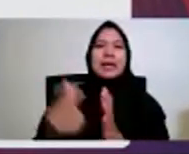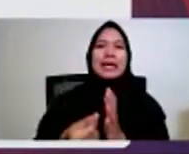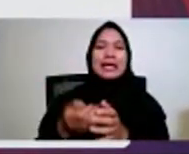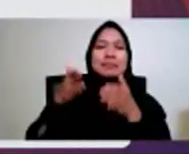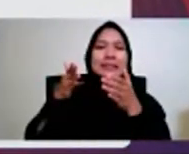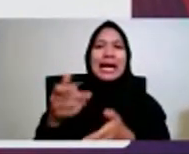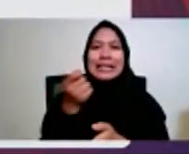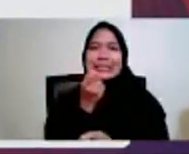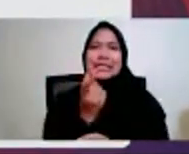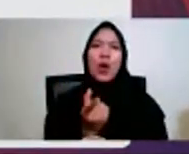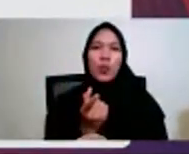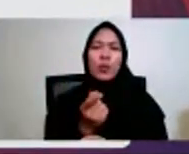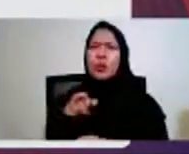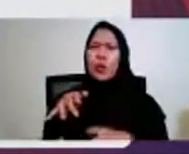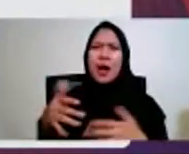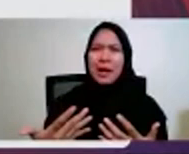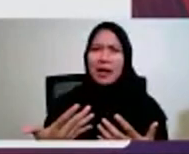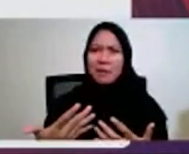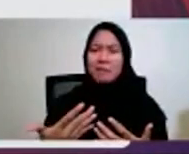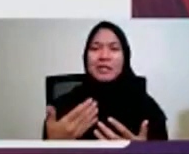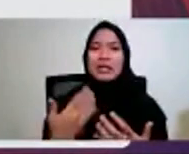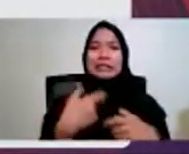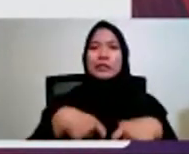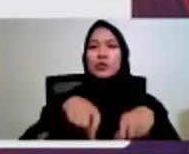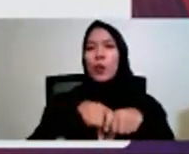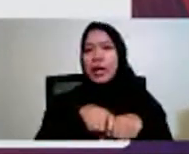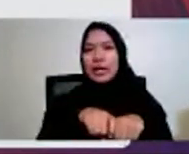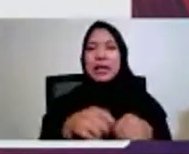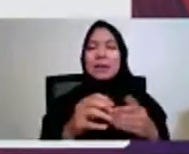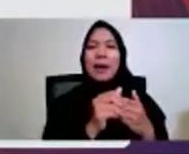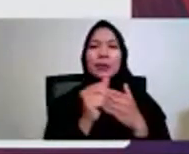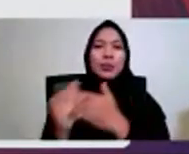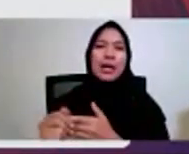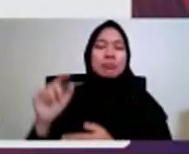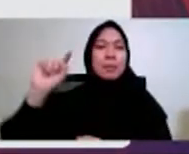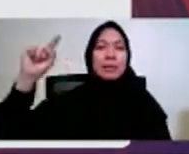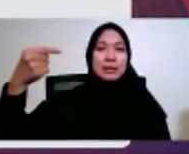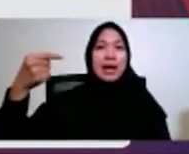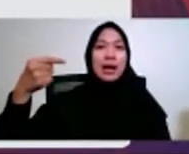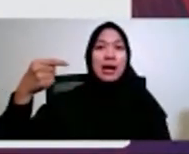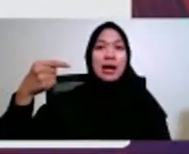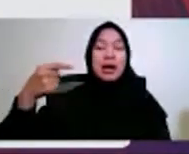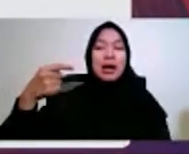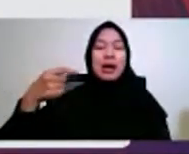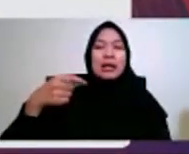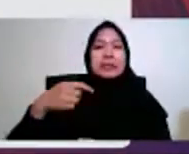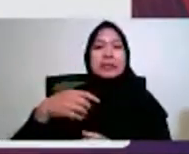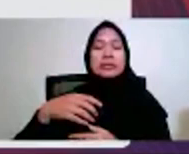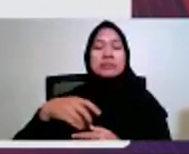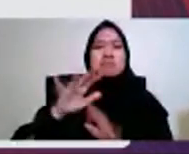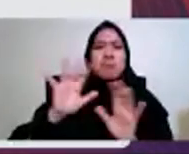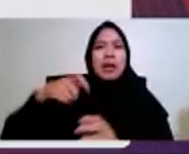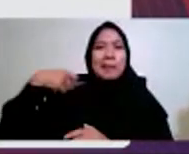sektor-sektor yang ijo itu apa tersedia sesuai dengan Gaiden dari pemerintah CPU berbagai